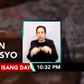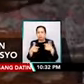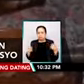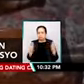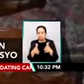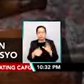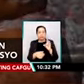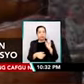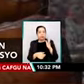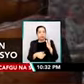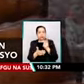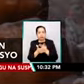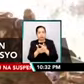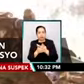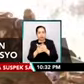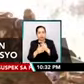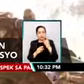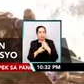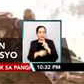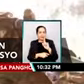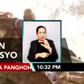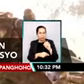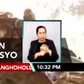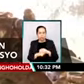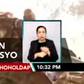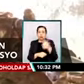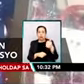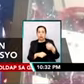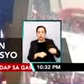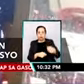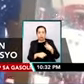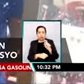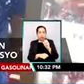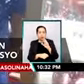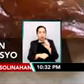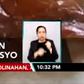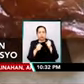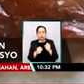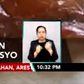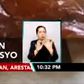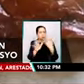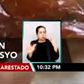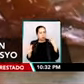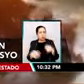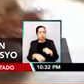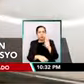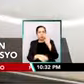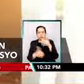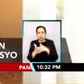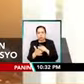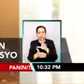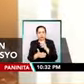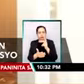750 pesos naman ang bawat kilo. Sa isa pang lechonan sa Torres Street, pinipilahan ang lechon na 6,500